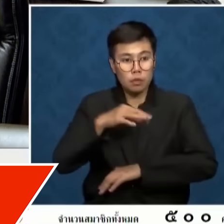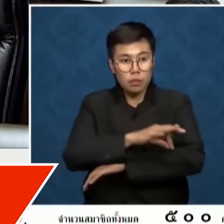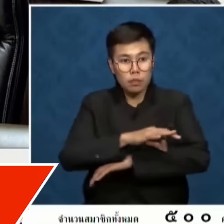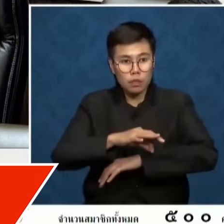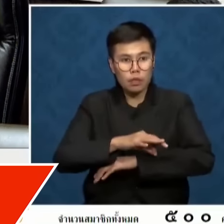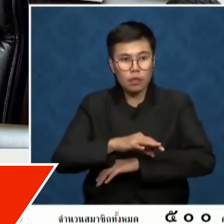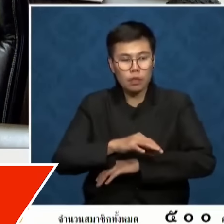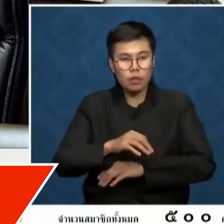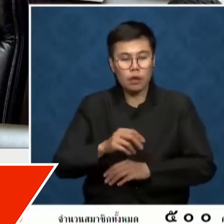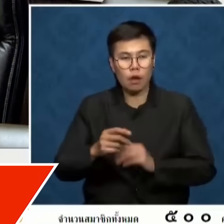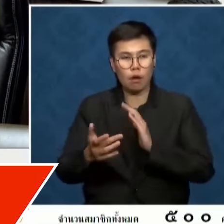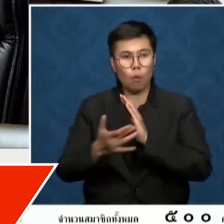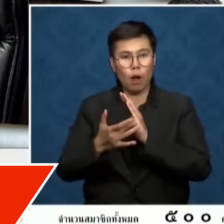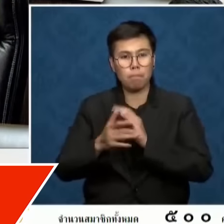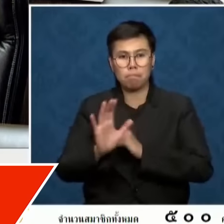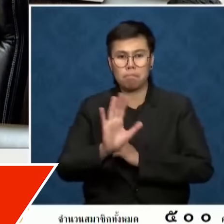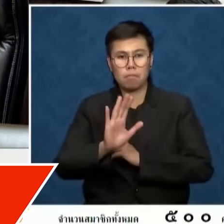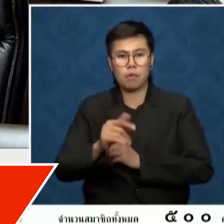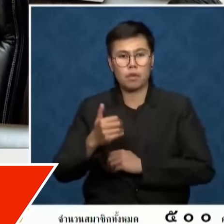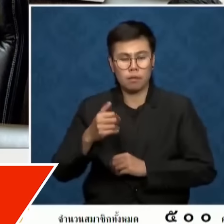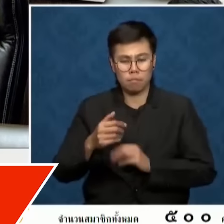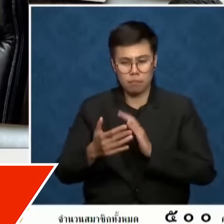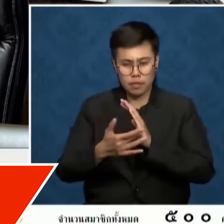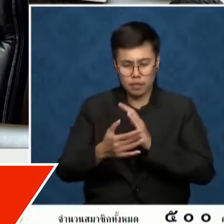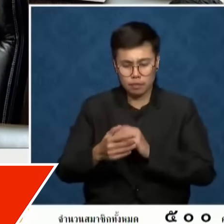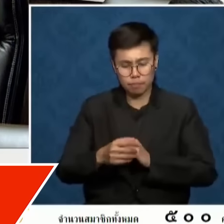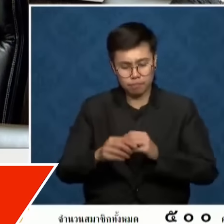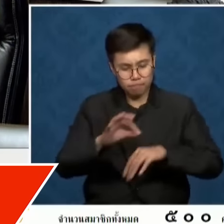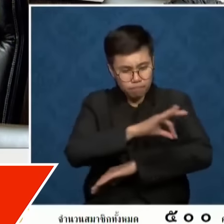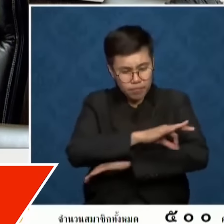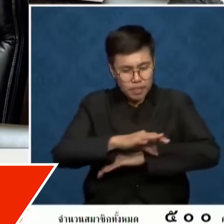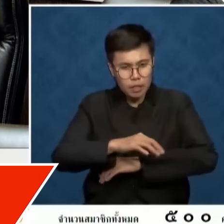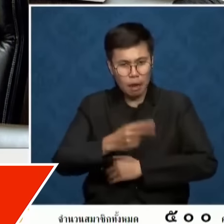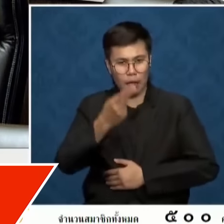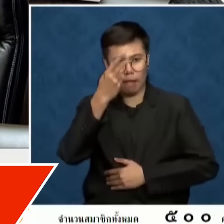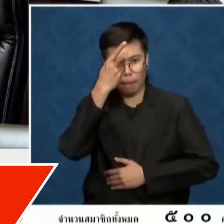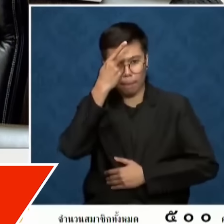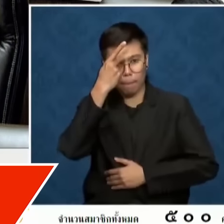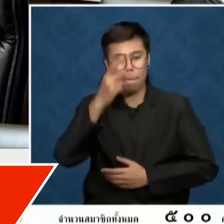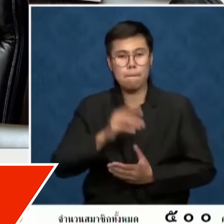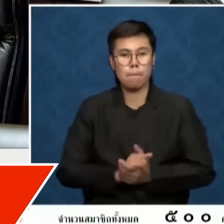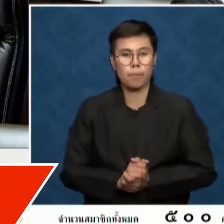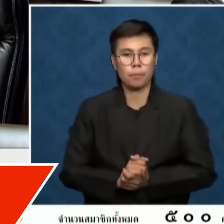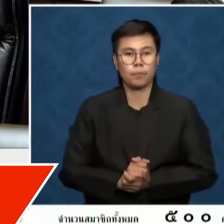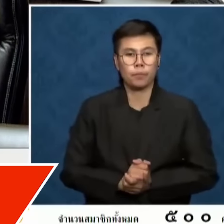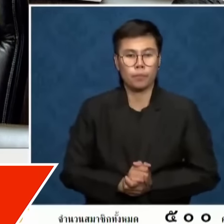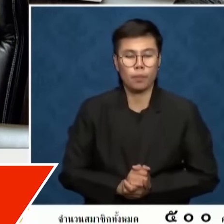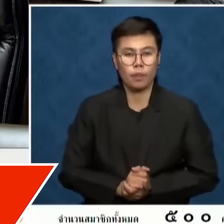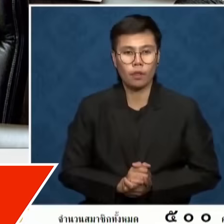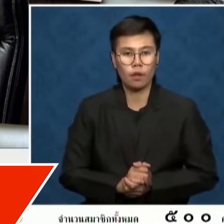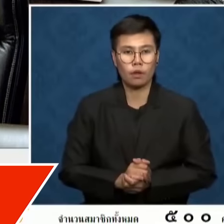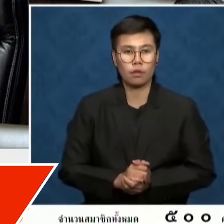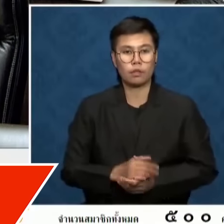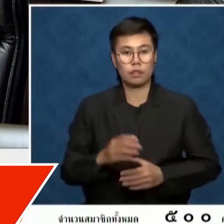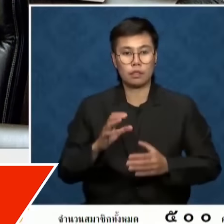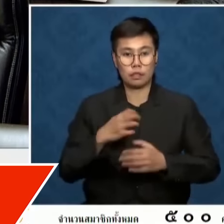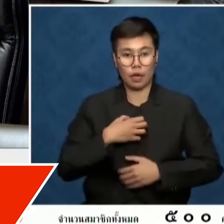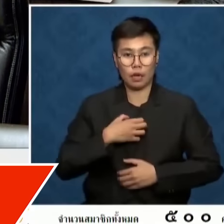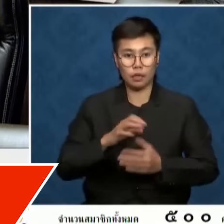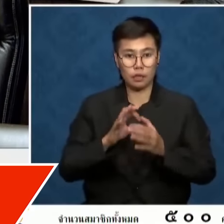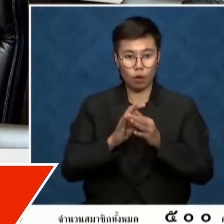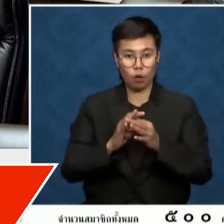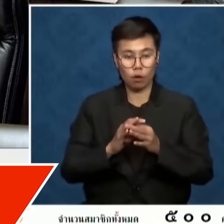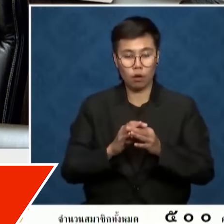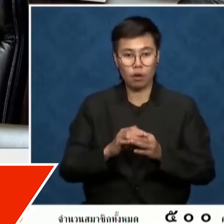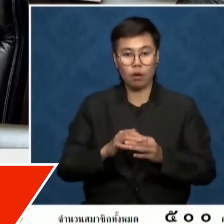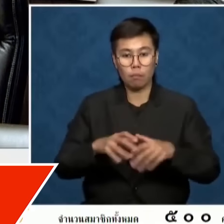กรรมค่ะดังนั้ ดฉันร้องขอค่ะไปยัง...ผู้ที่เกี่วคล hideไม่อยากให้พี่น้ประ